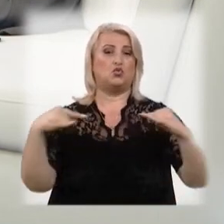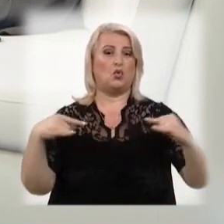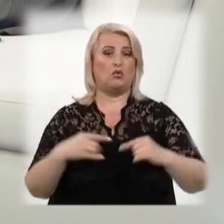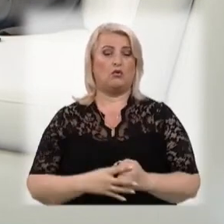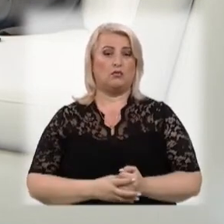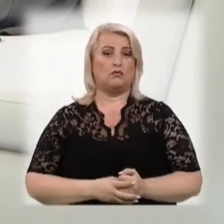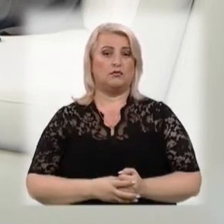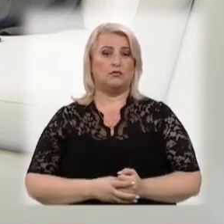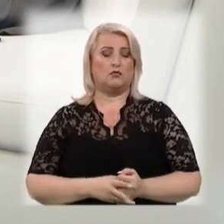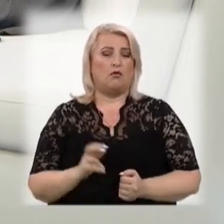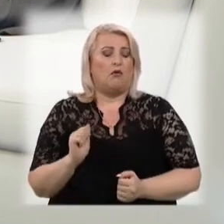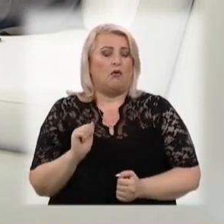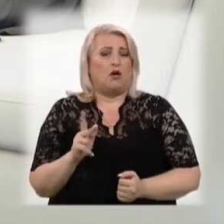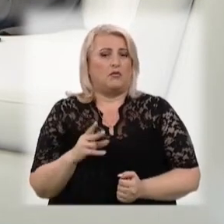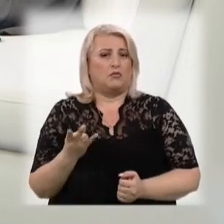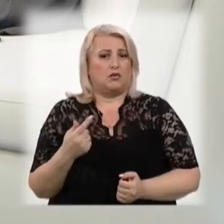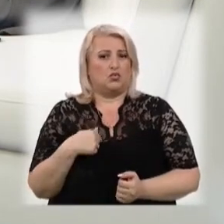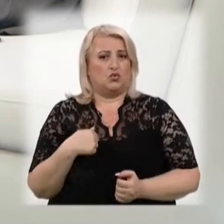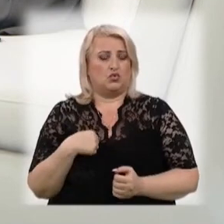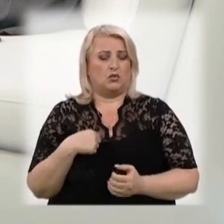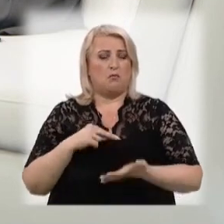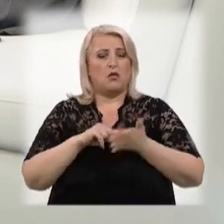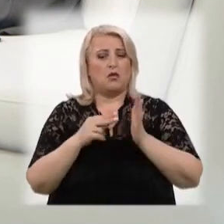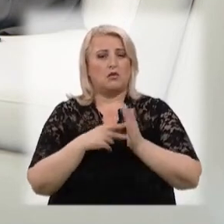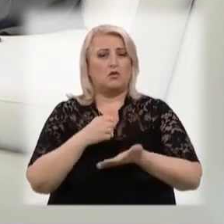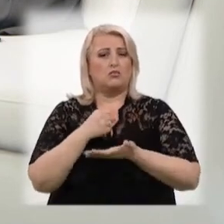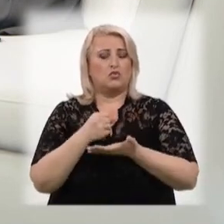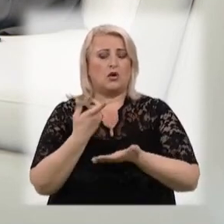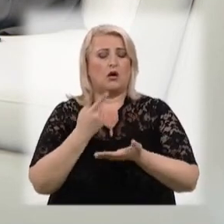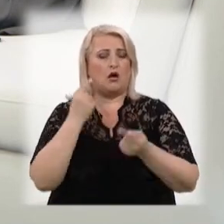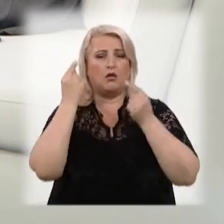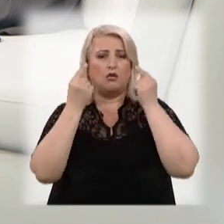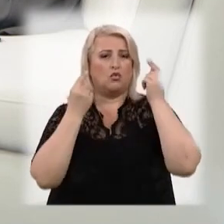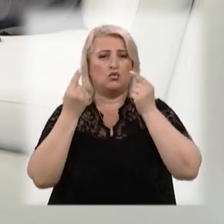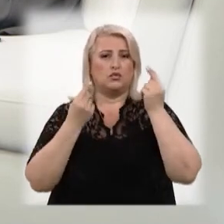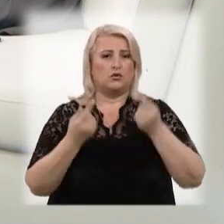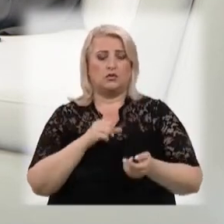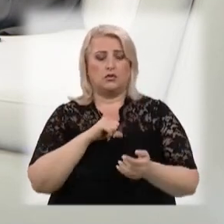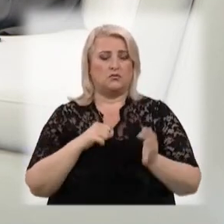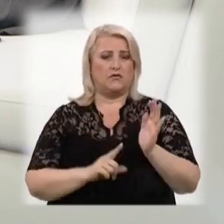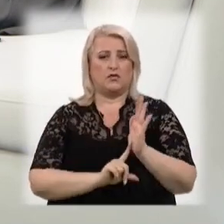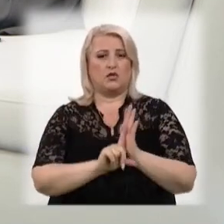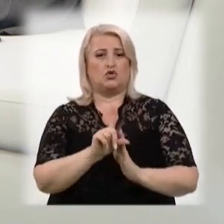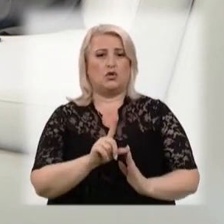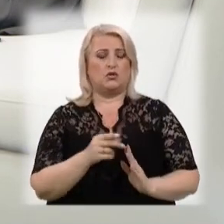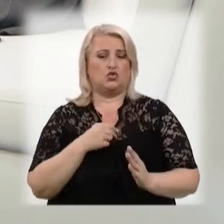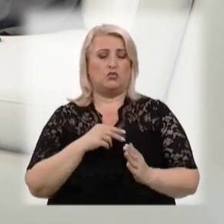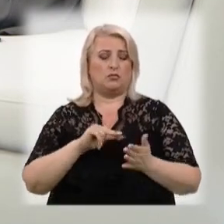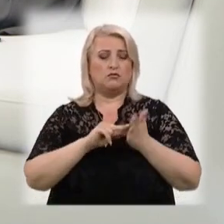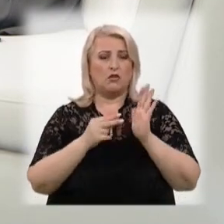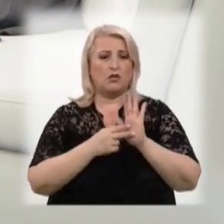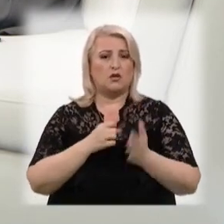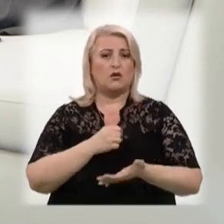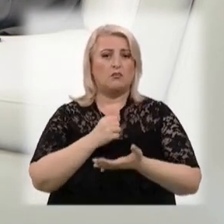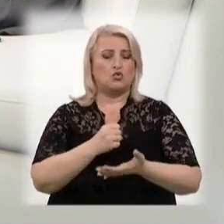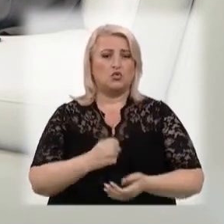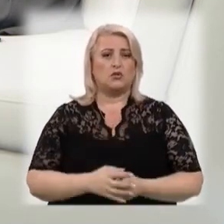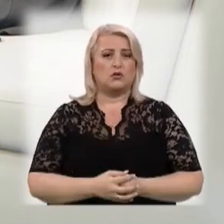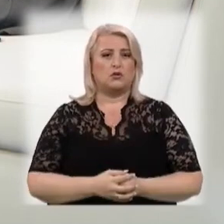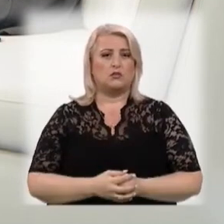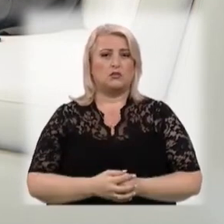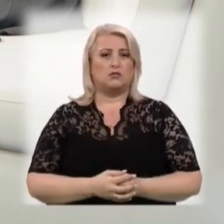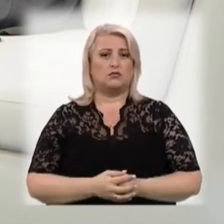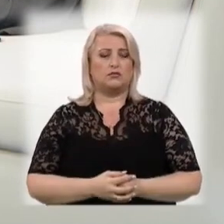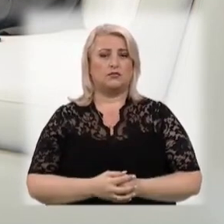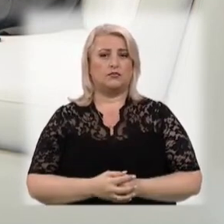cum ar trebui să îmi dimensionez bugetul Care este logica din spatele dimensionarii bugetului pe un canal și pe celălalt și